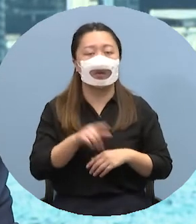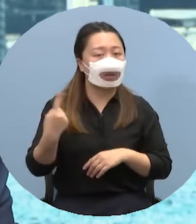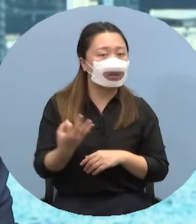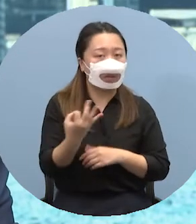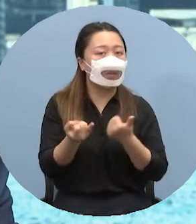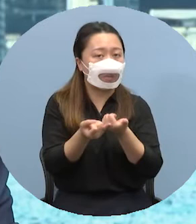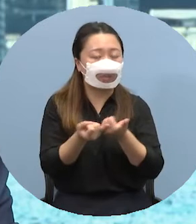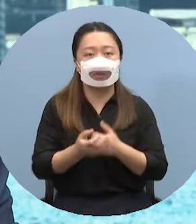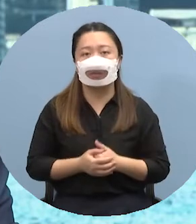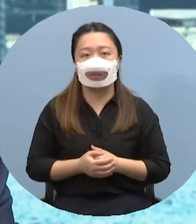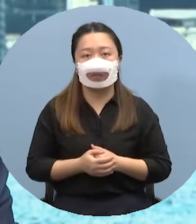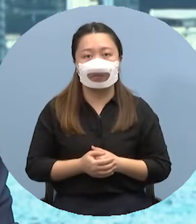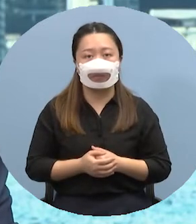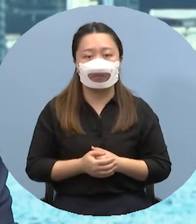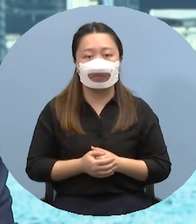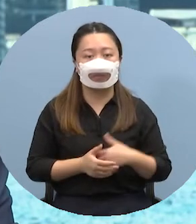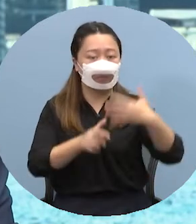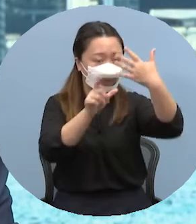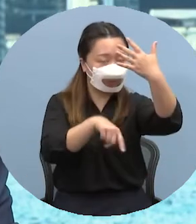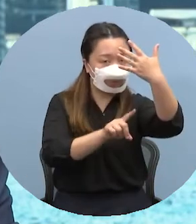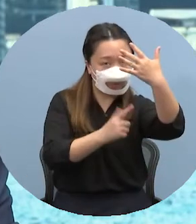咧，佢哋分別喺